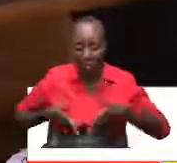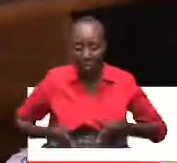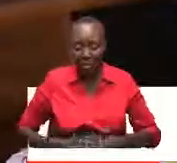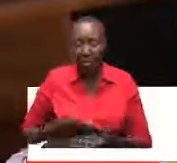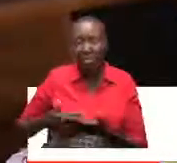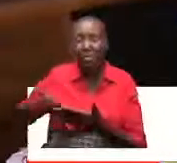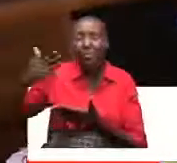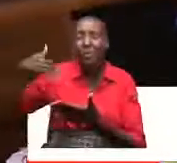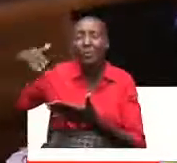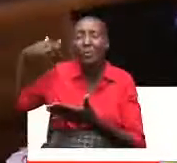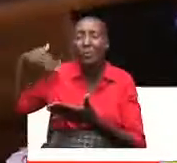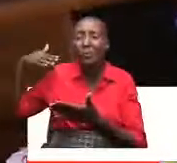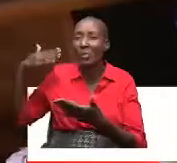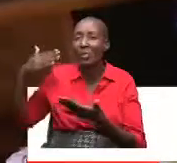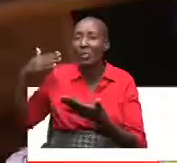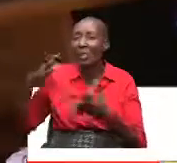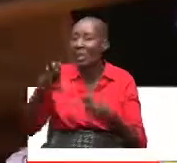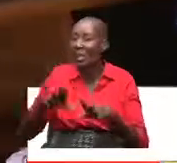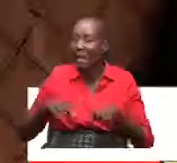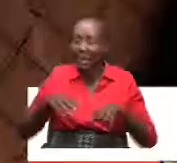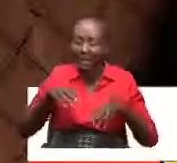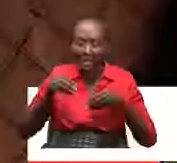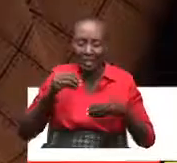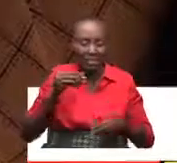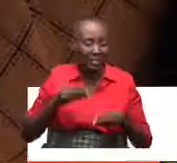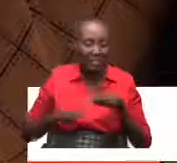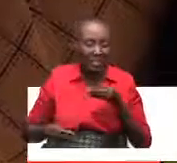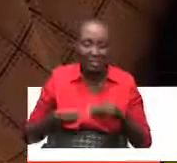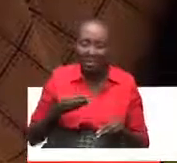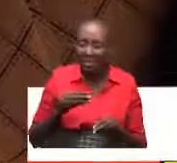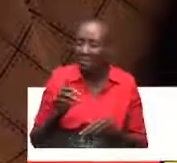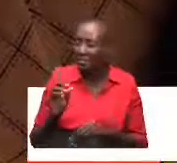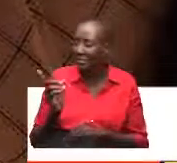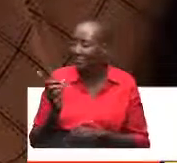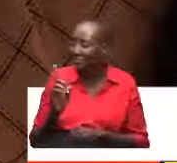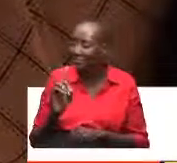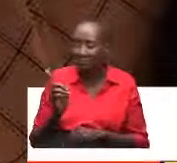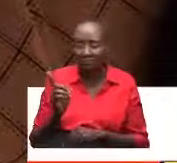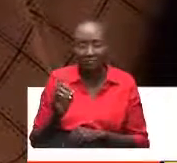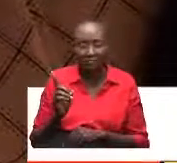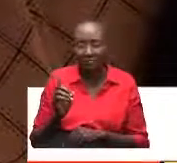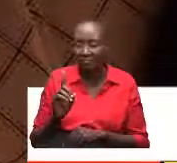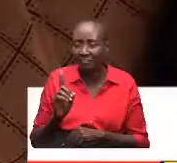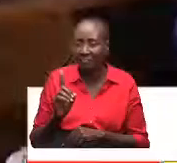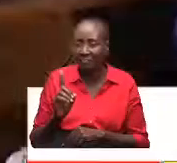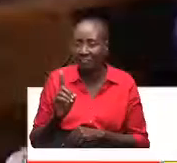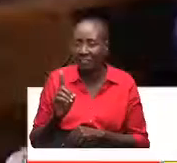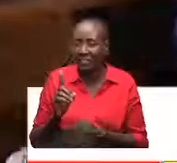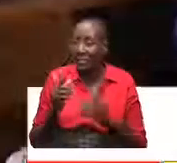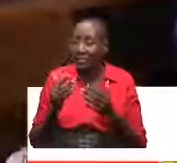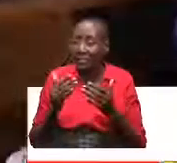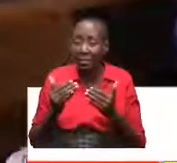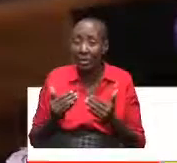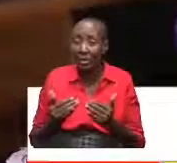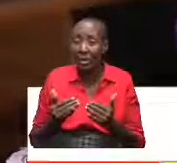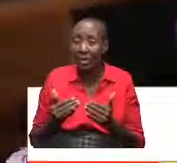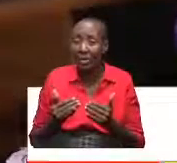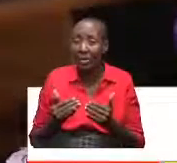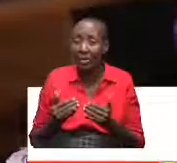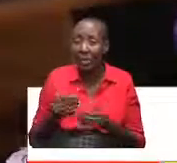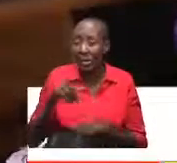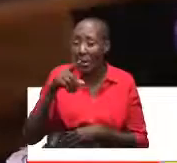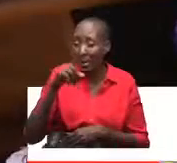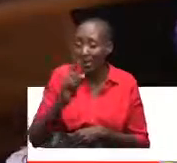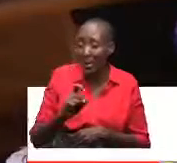ule, hawakuwa wamekubali kuwa kuzaliwa na ulemavu ni jambo la kawaida. Sasa ikawa lazima